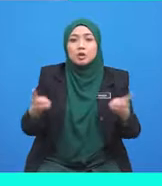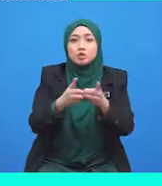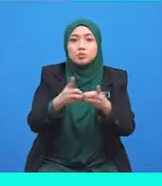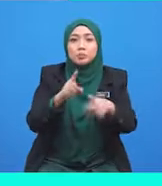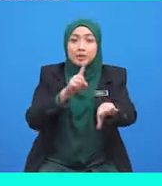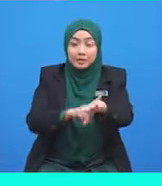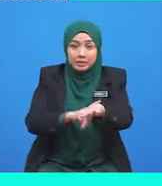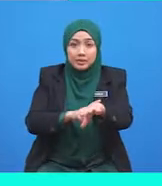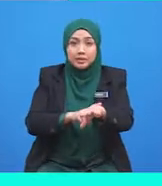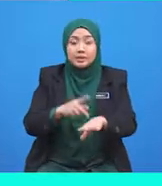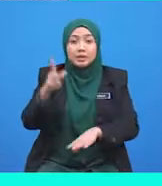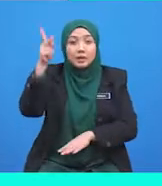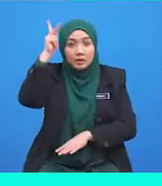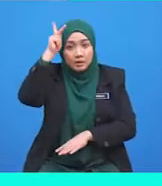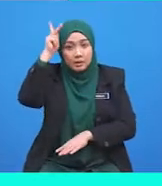Kedah, Malaysia.